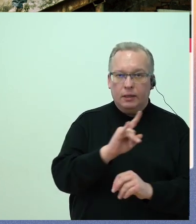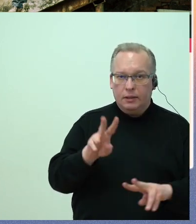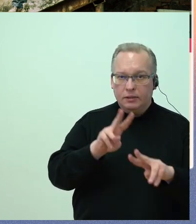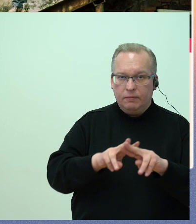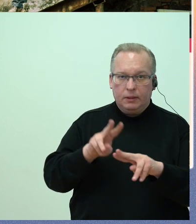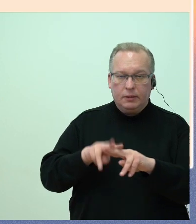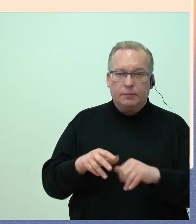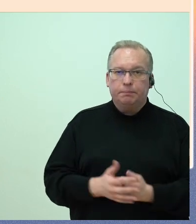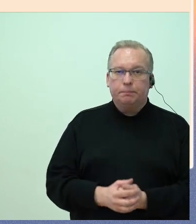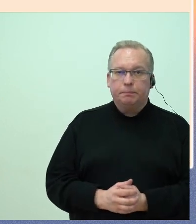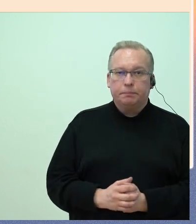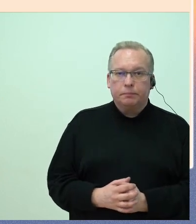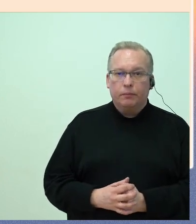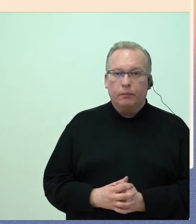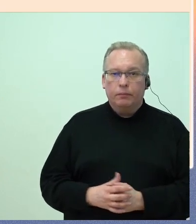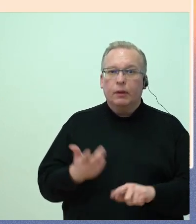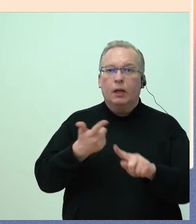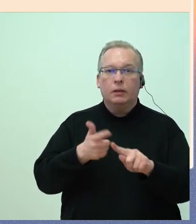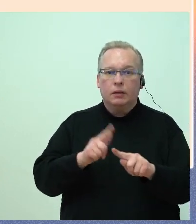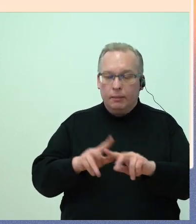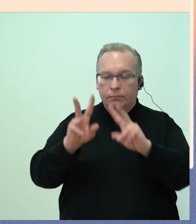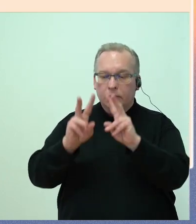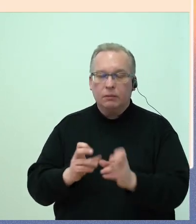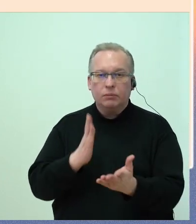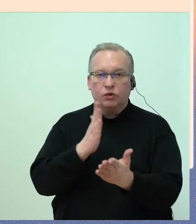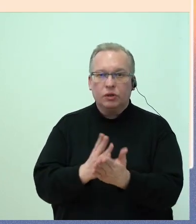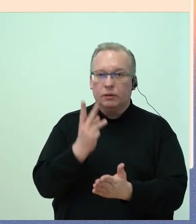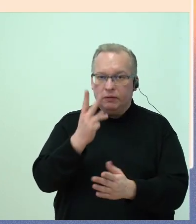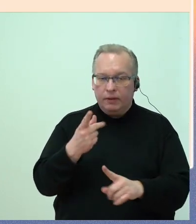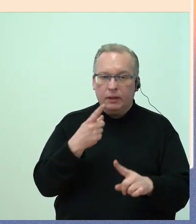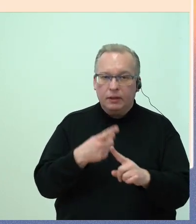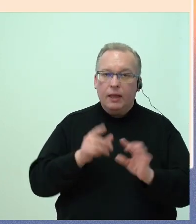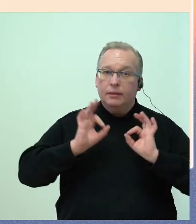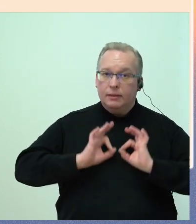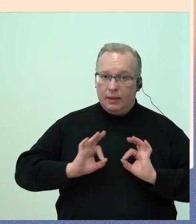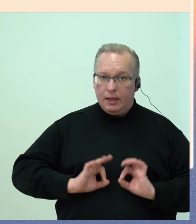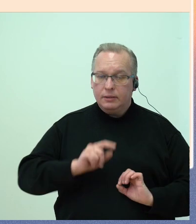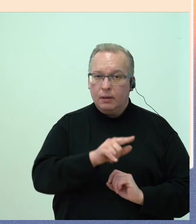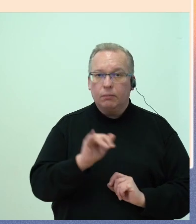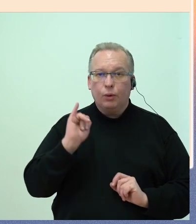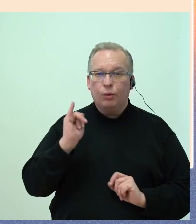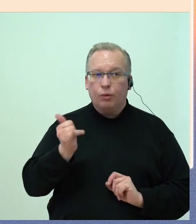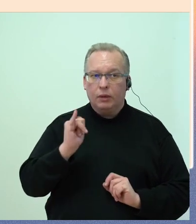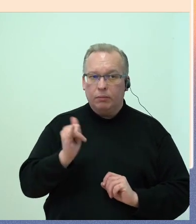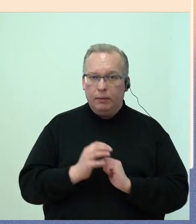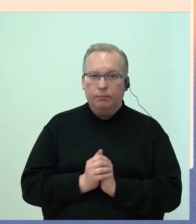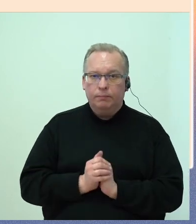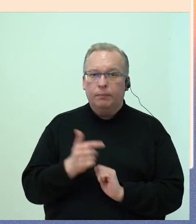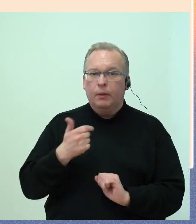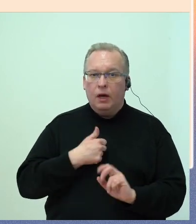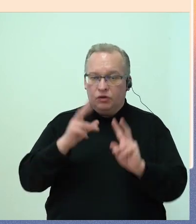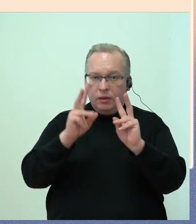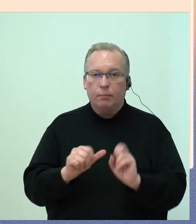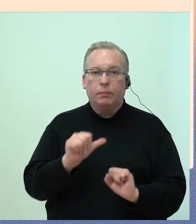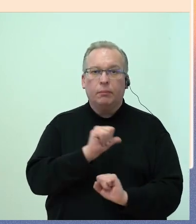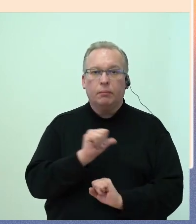objektus. Tai tyrimas sudaro dvi dalis, teisinė dalis ir kokybinė dalis. Aš nagrinėjau